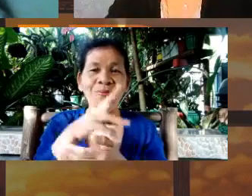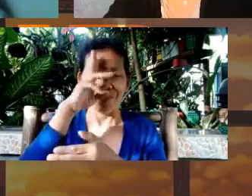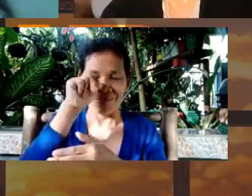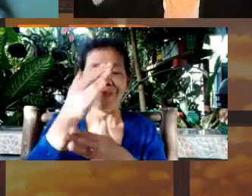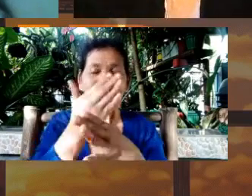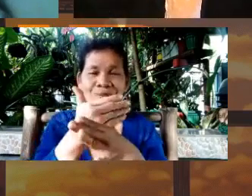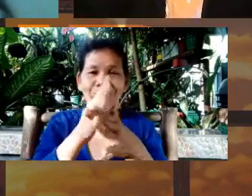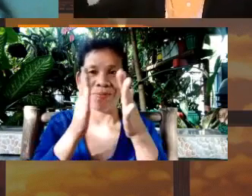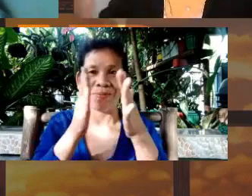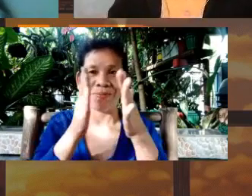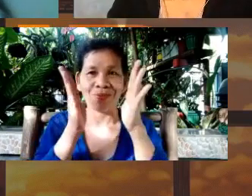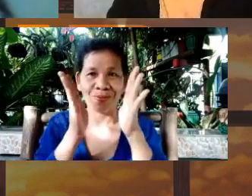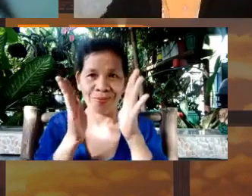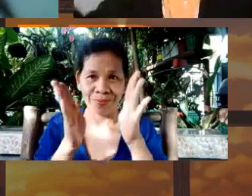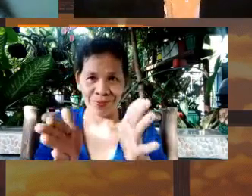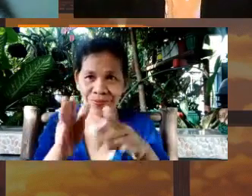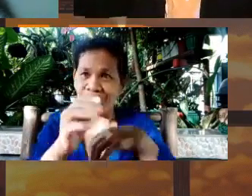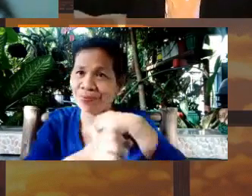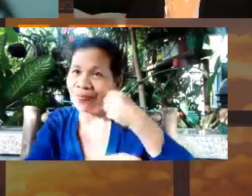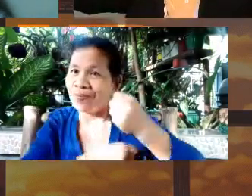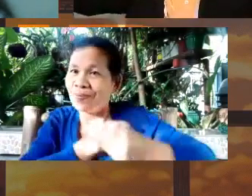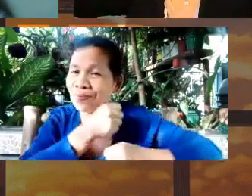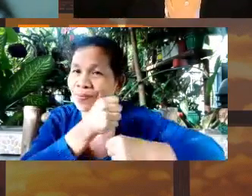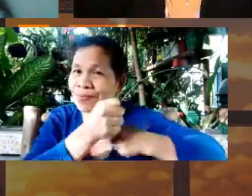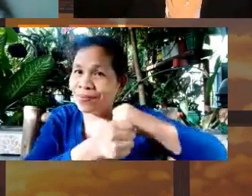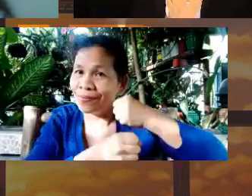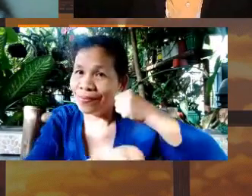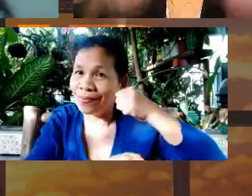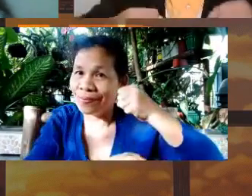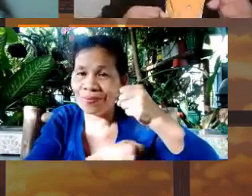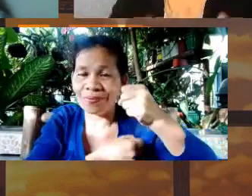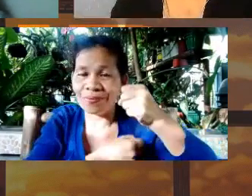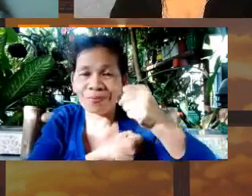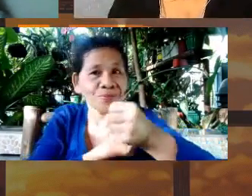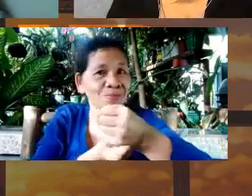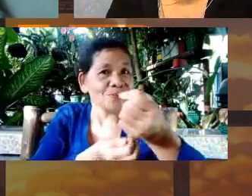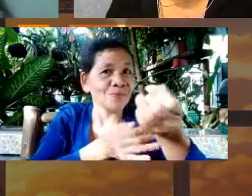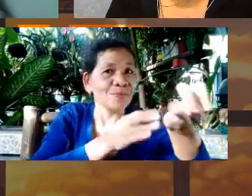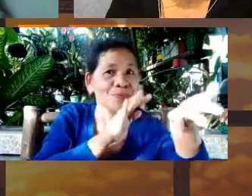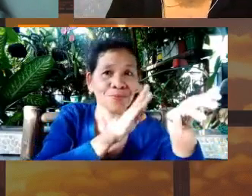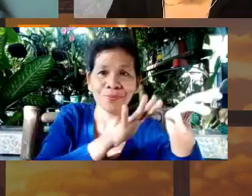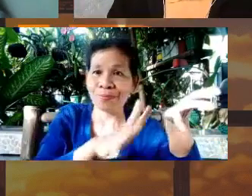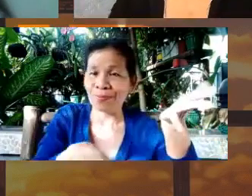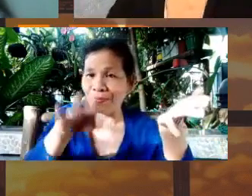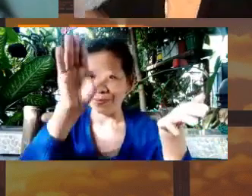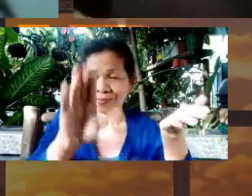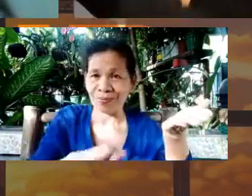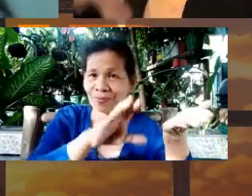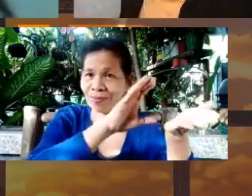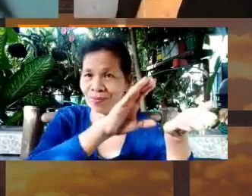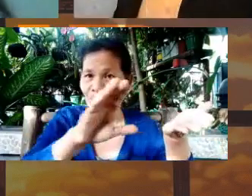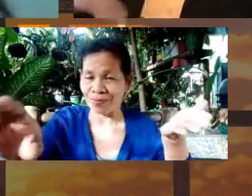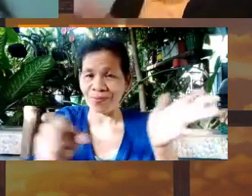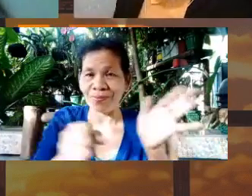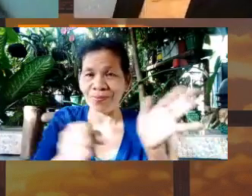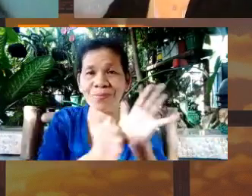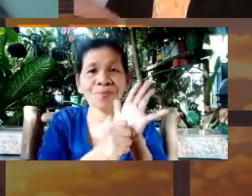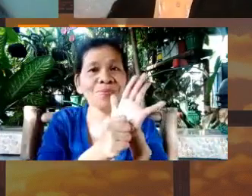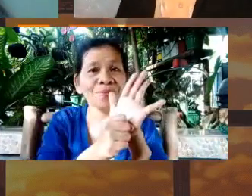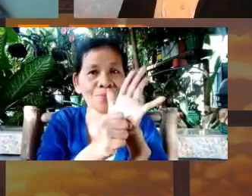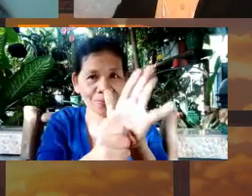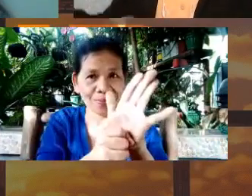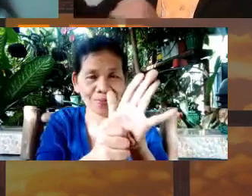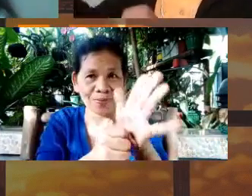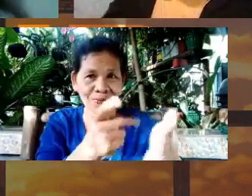namagitan, na siya yung nagsakripisyo, siya yung nagbuwis ng dugo doon sa krus ng Kalbaryo, na sinisimbolohan ng mga